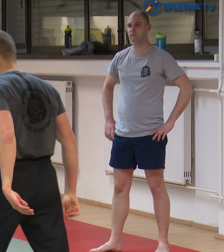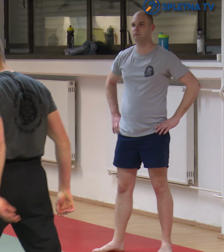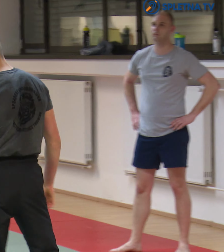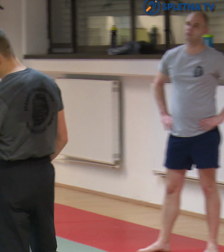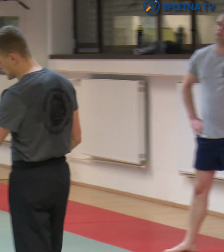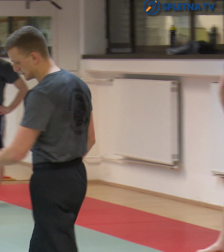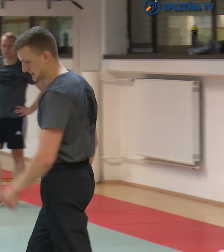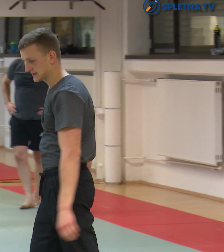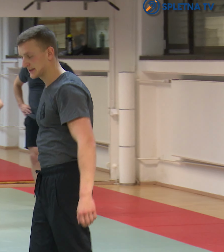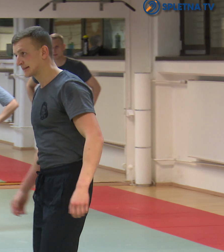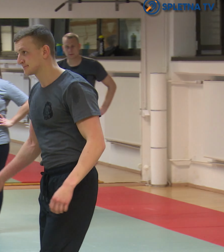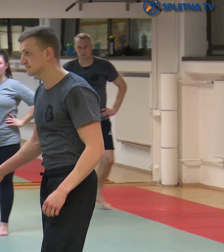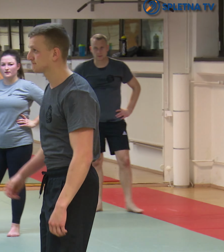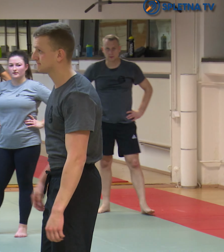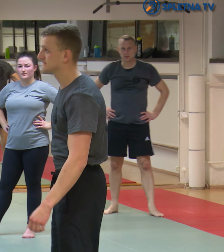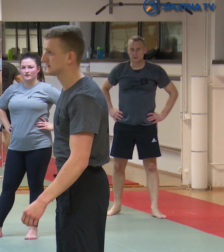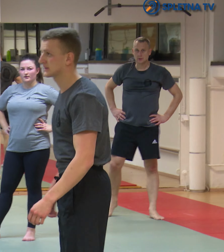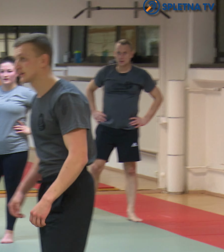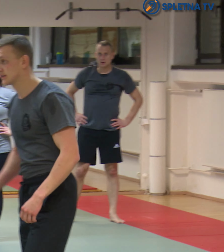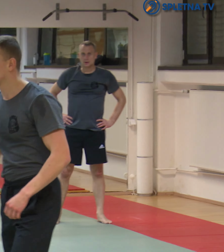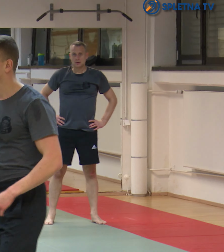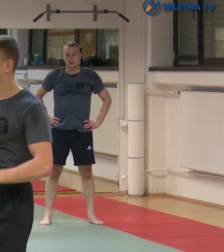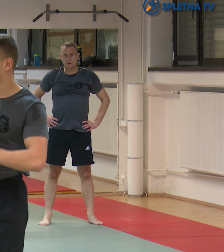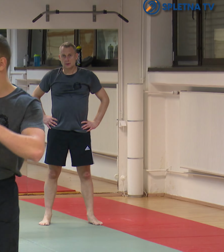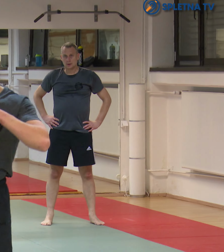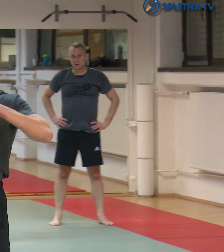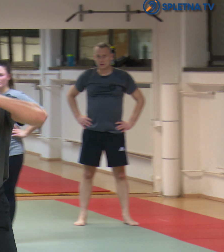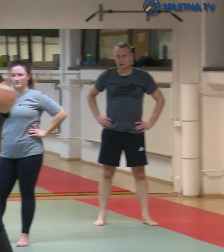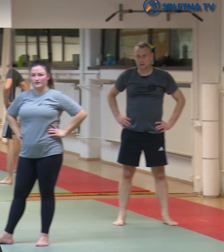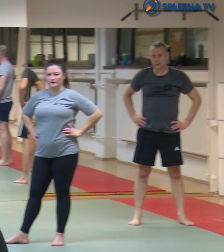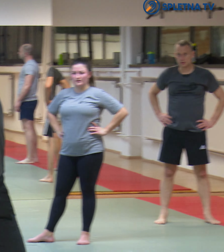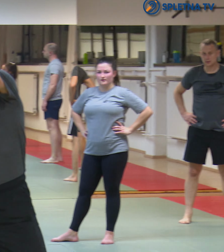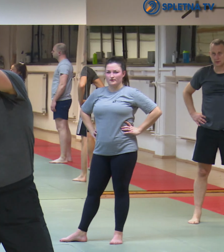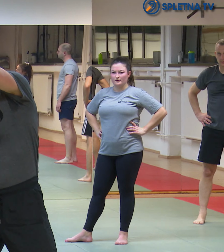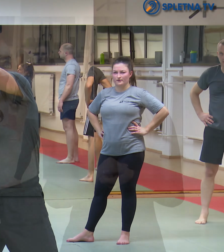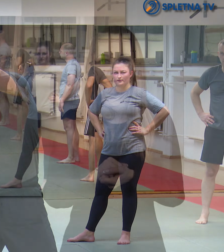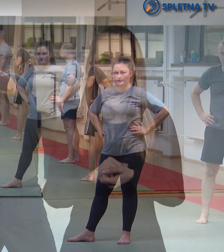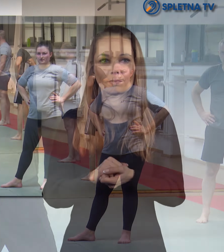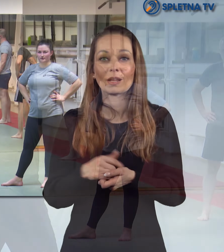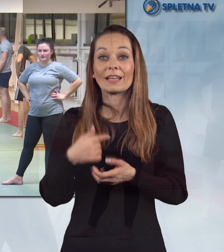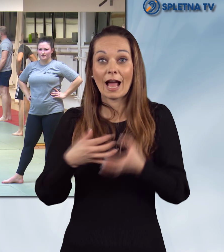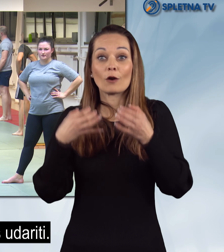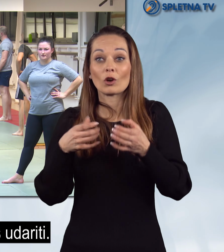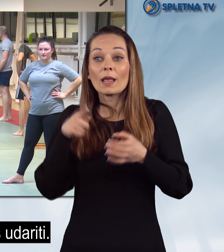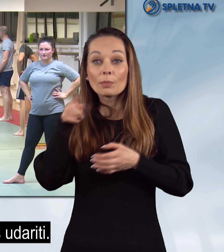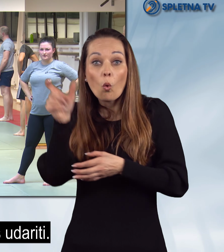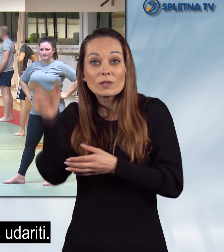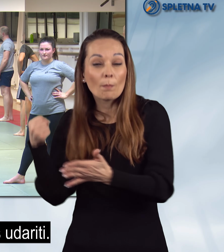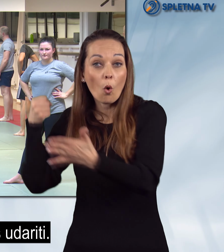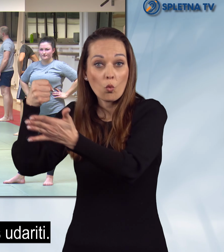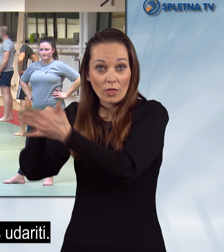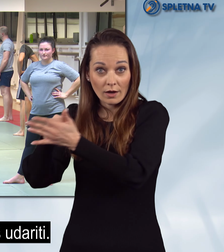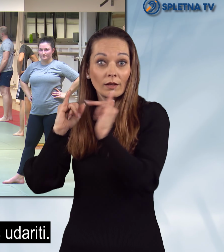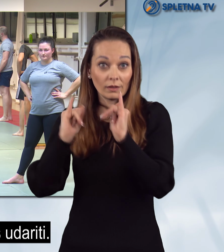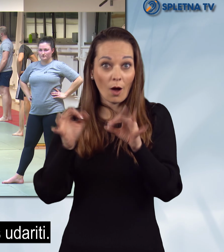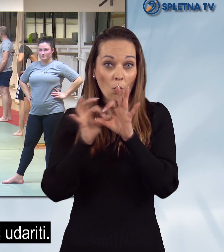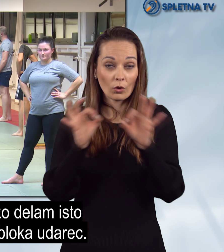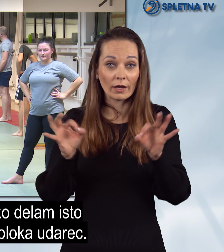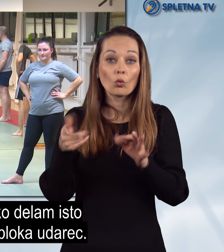Okay. Spravi, isto me primeš? Jaz sem tu, ti me hočeš dariti.